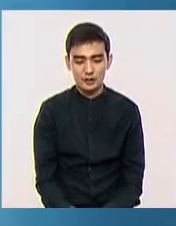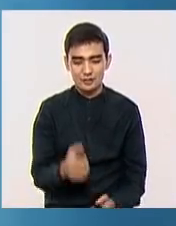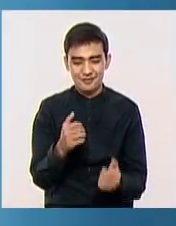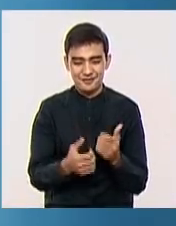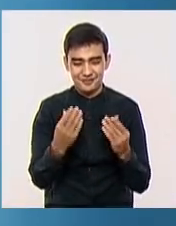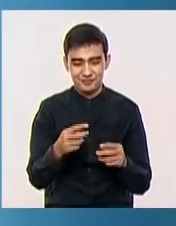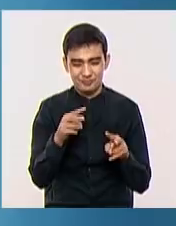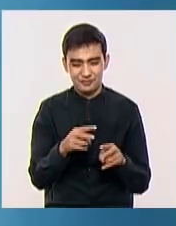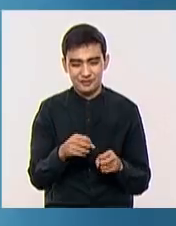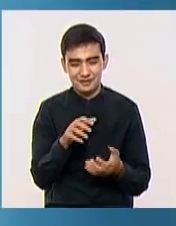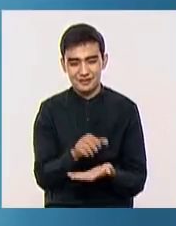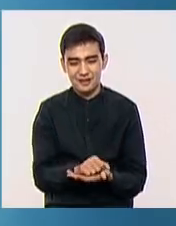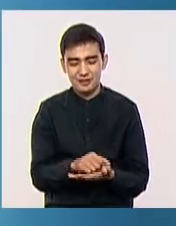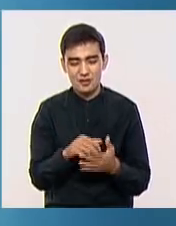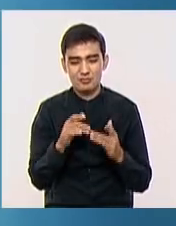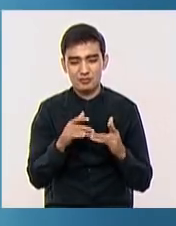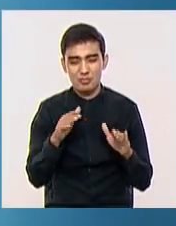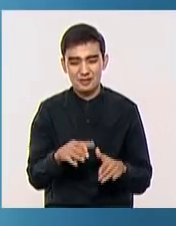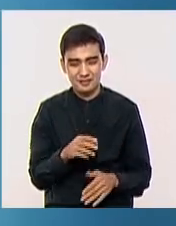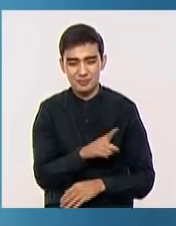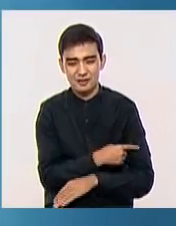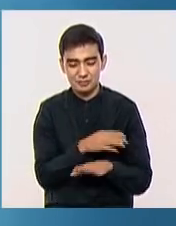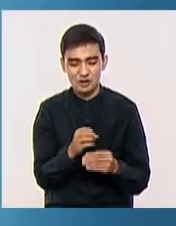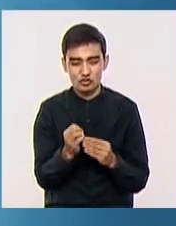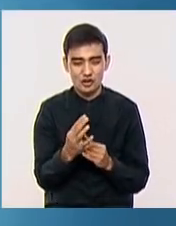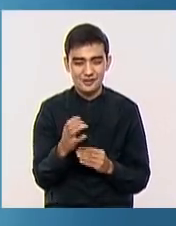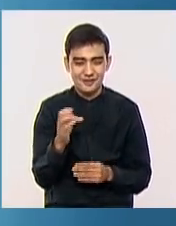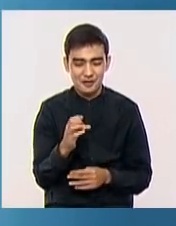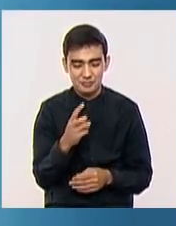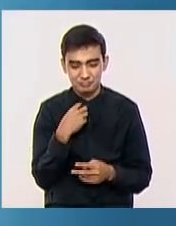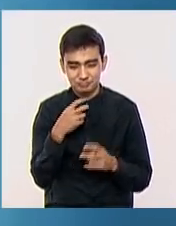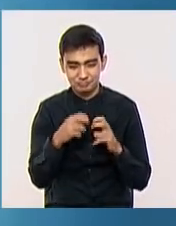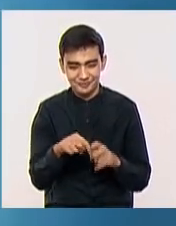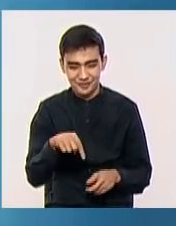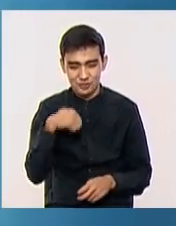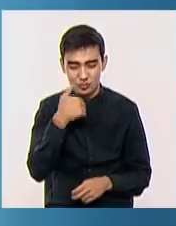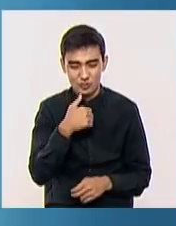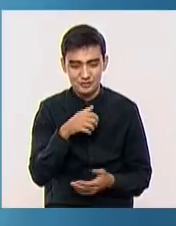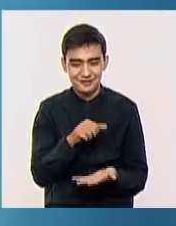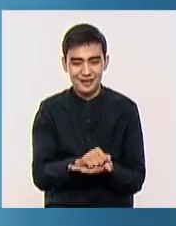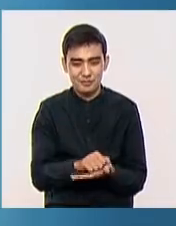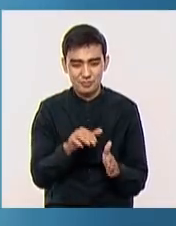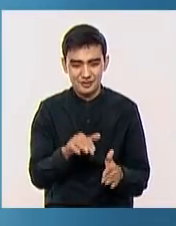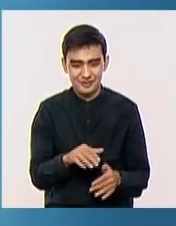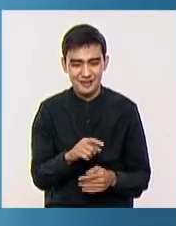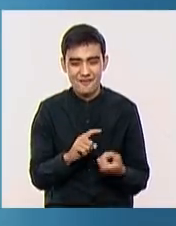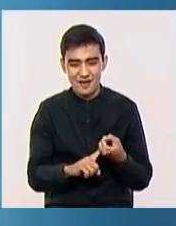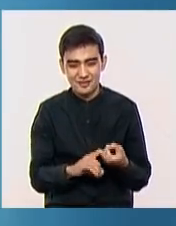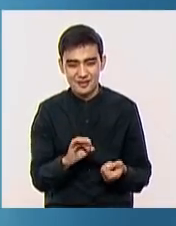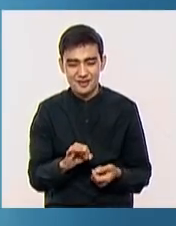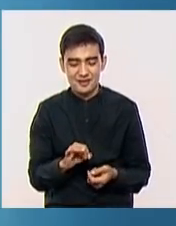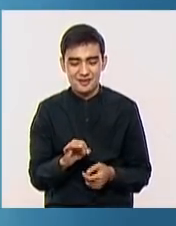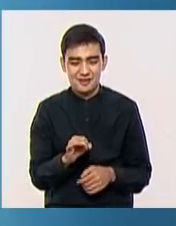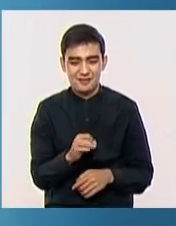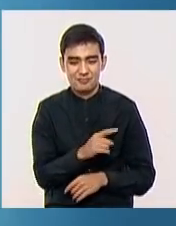мониторинга занятости коек в разрезе регионов по состоянию на 14 сентября текущего года, занятость инфекционных и реанимационных коек